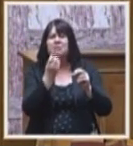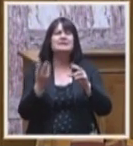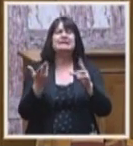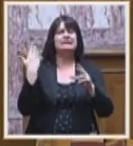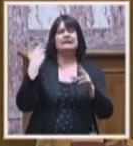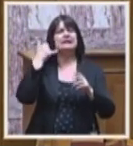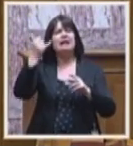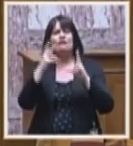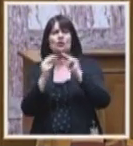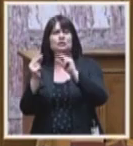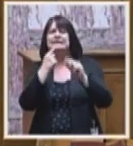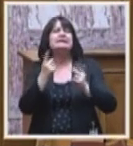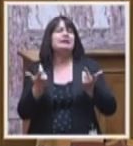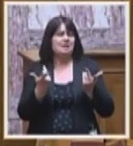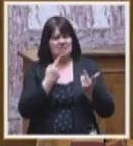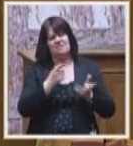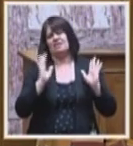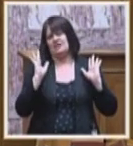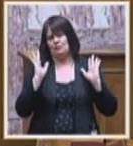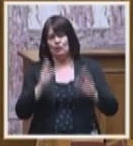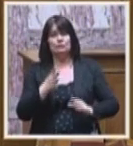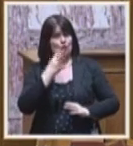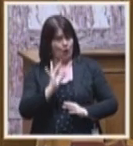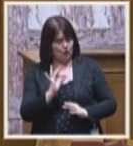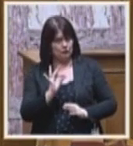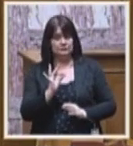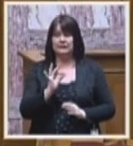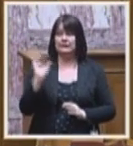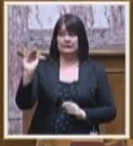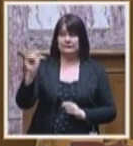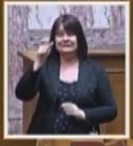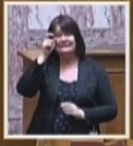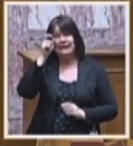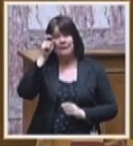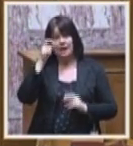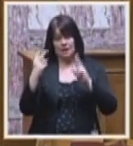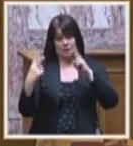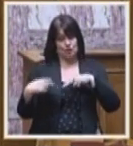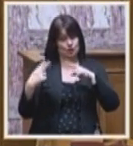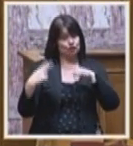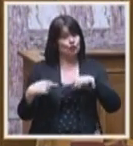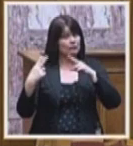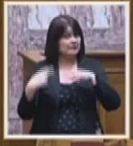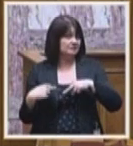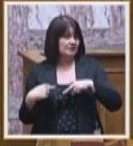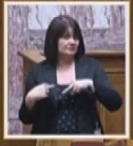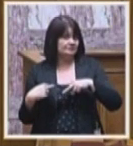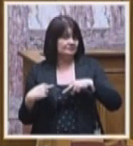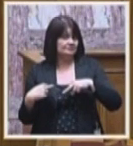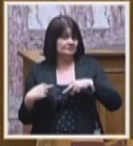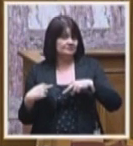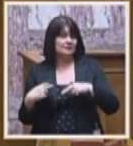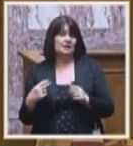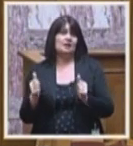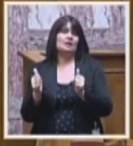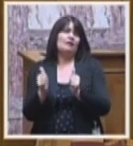προηγούμενες μέρες. Και το λέω αυτό γιατί, κύριε Σαμαρά, σας γνωρίζω, γνωριζόμαστε, φίλος μου